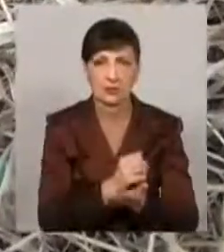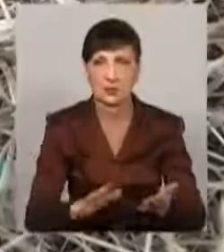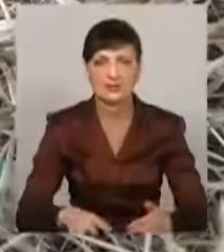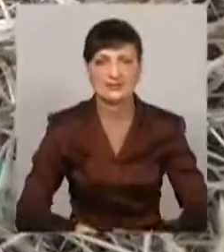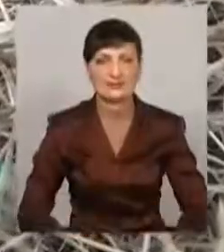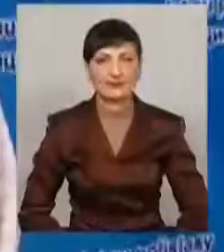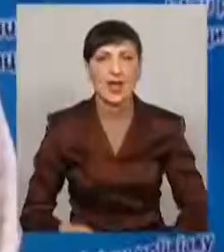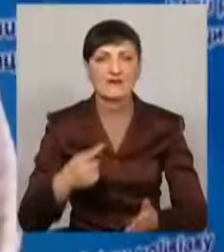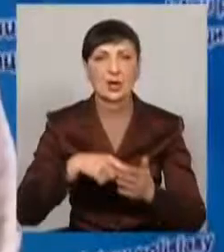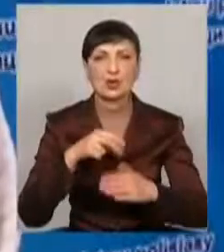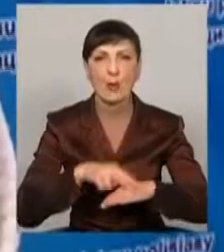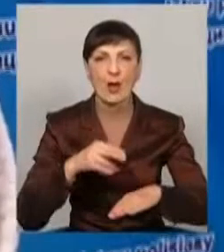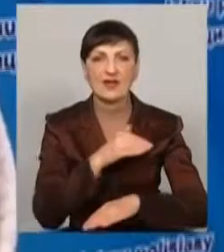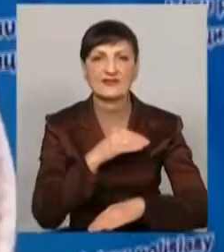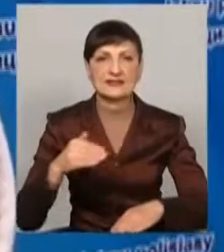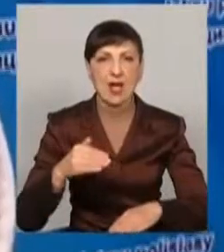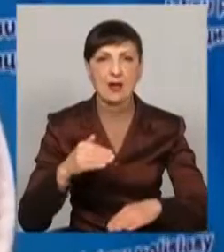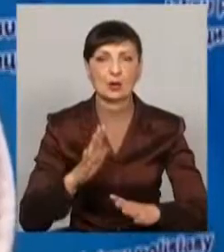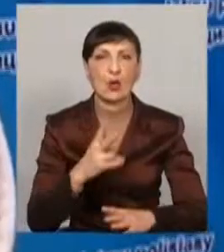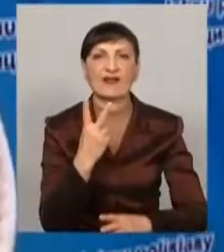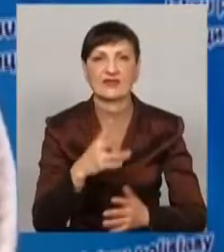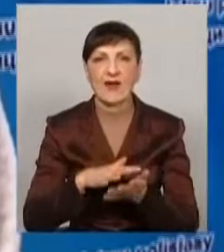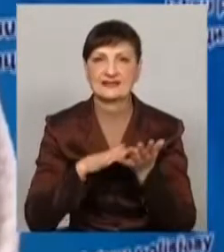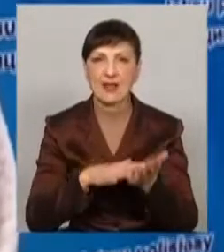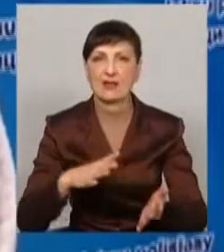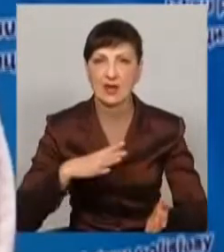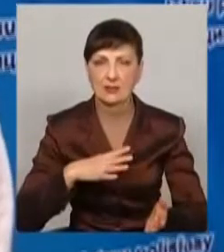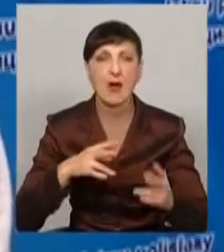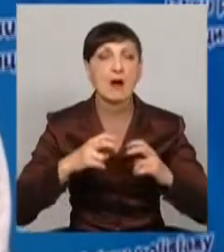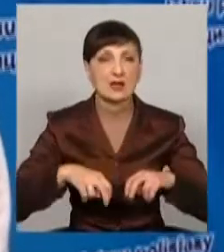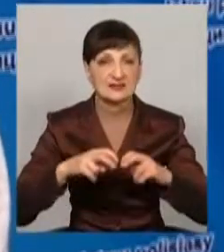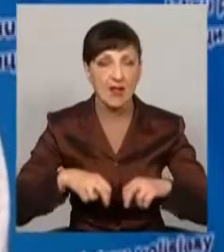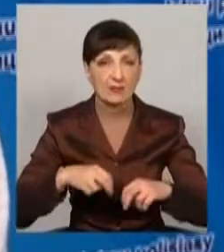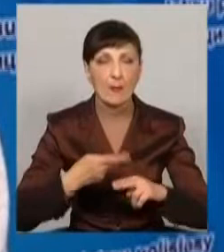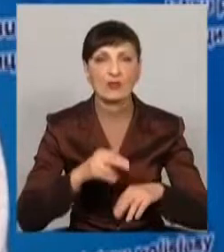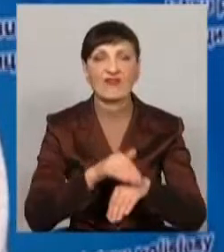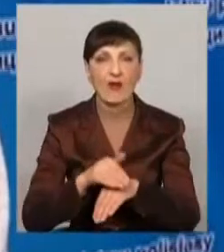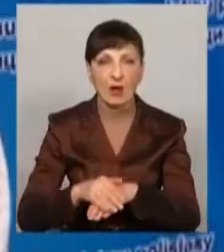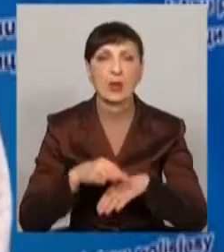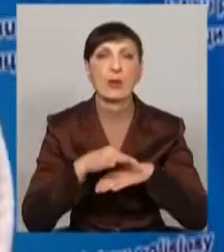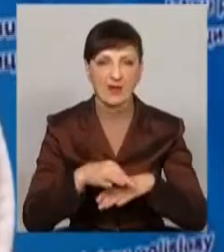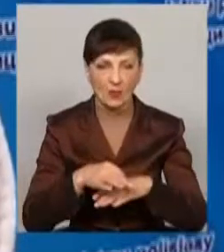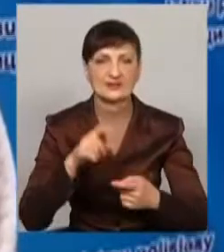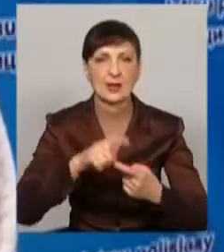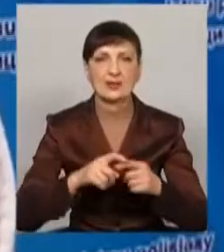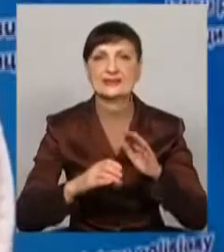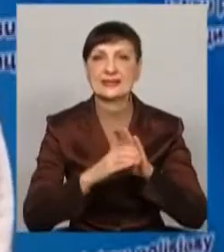время в городскую полицию официально пока поступили 2 заявления. Расследование по указанным фактам проводится согласно